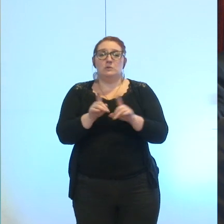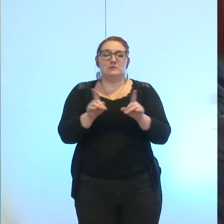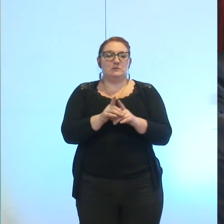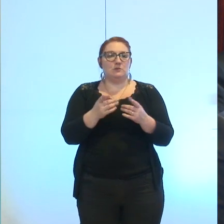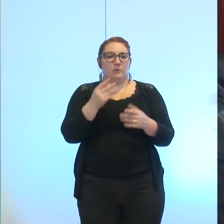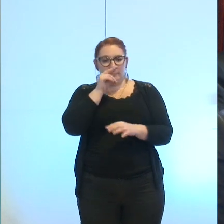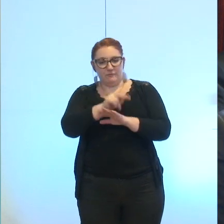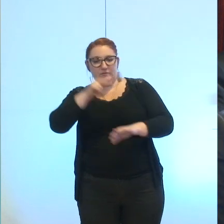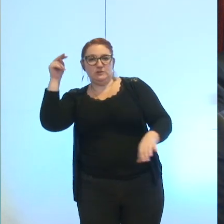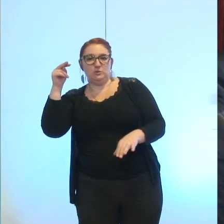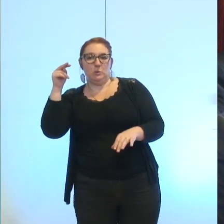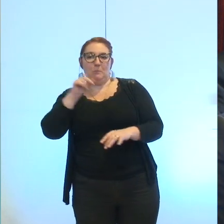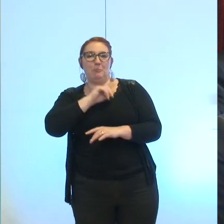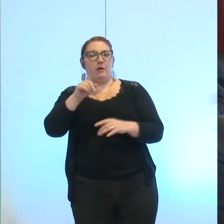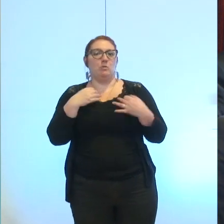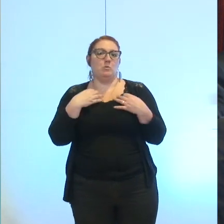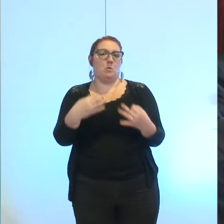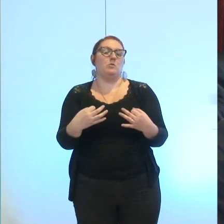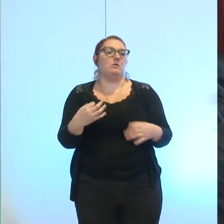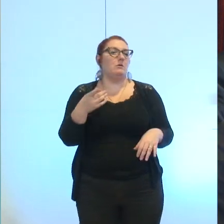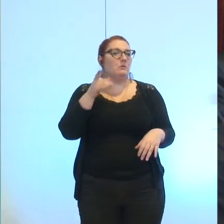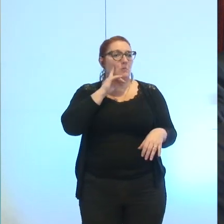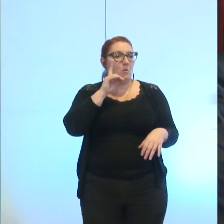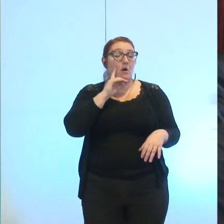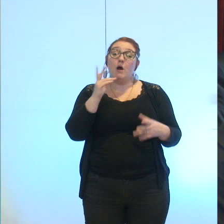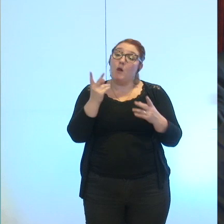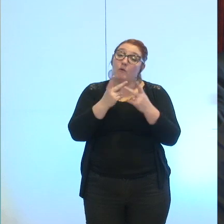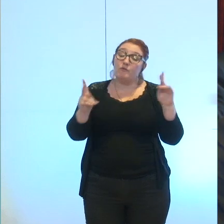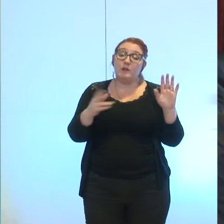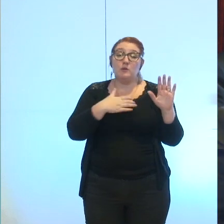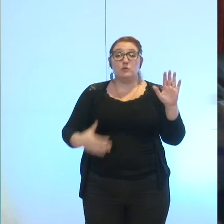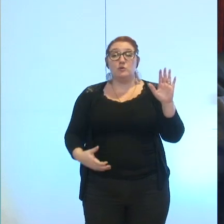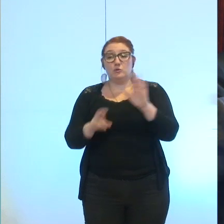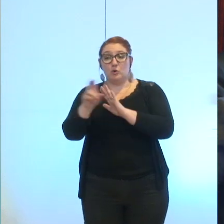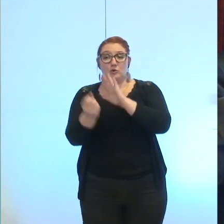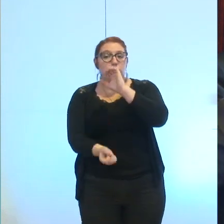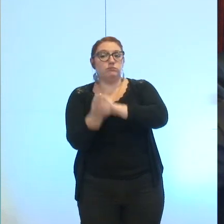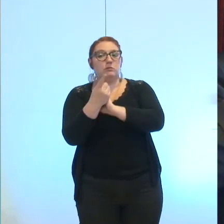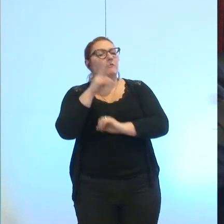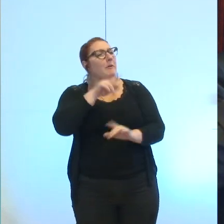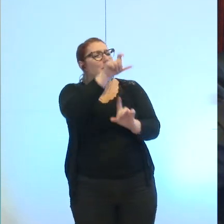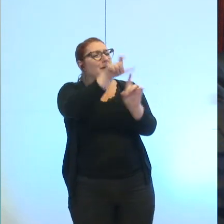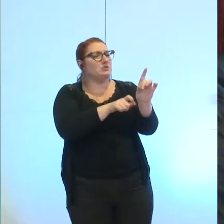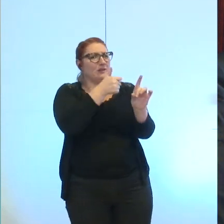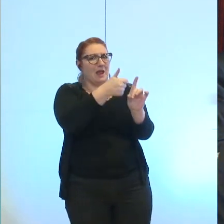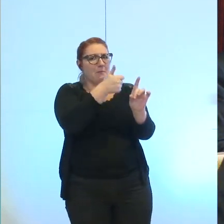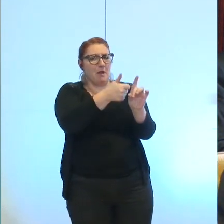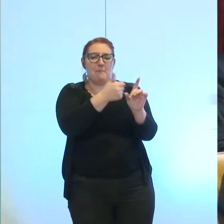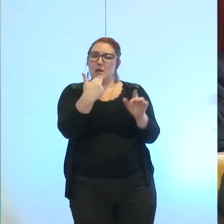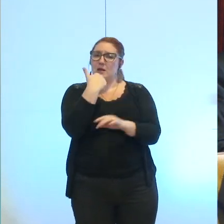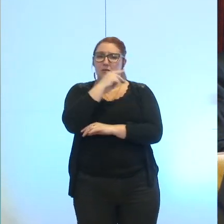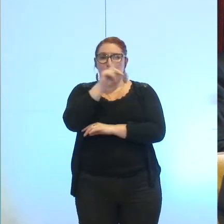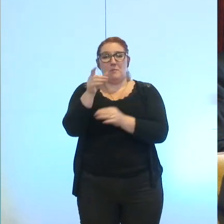effet et c'est inédit pour la ville de Grenoble cela ne remet pas en cause la qualité de la personne mais la conclusion